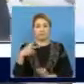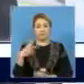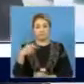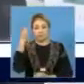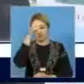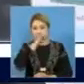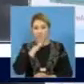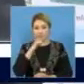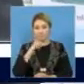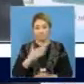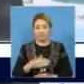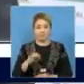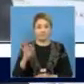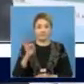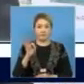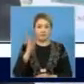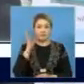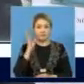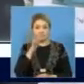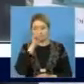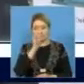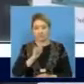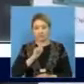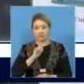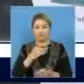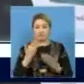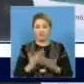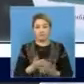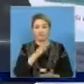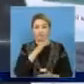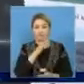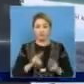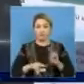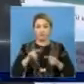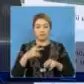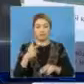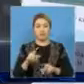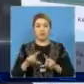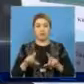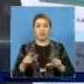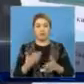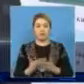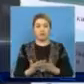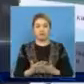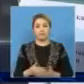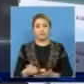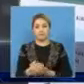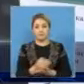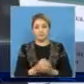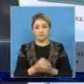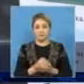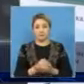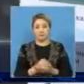год, октябрь месяц. Сейчас в данное время вот строится вот 2 корпуса, металлоконструкция собрана.